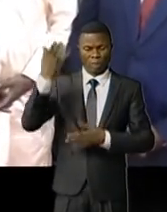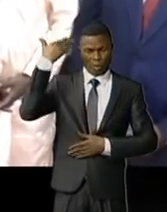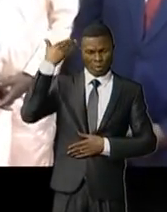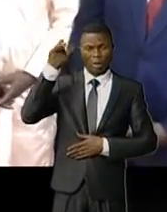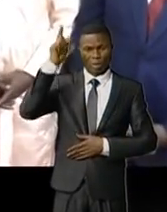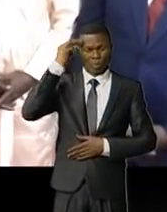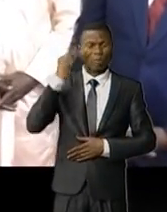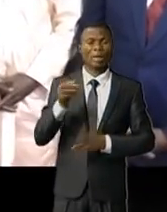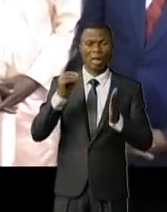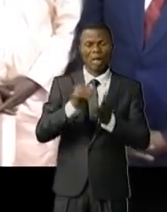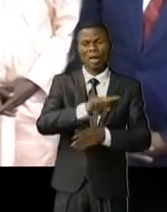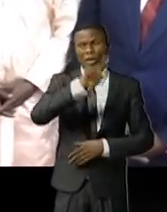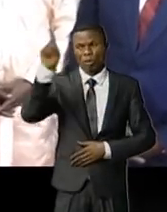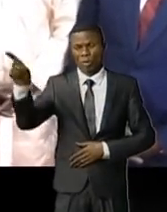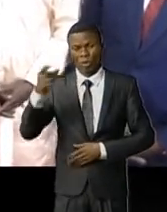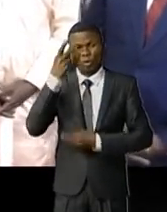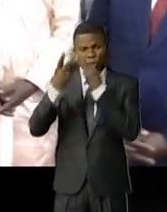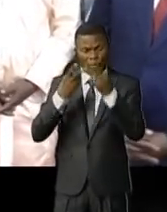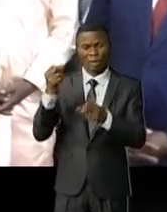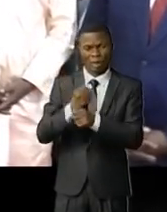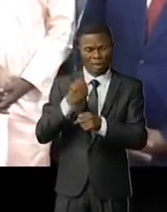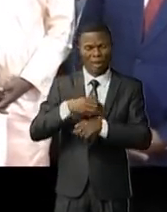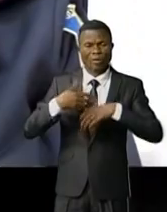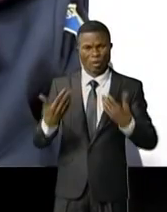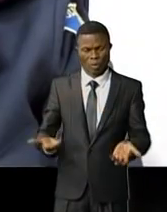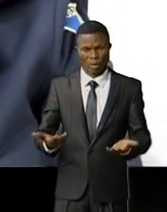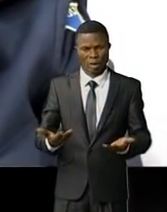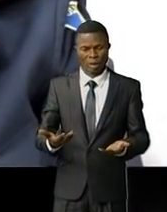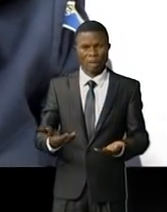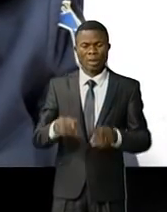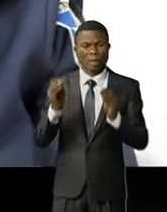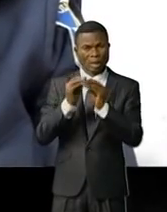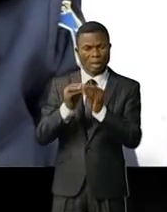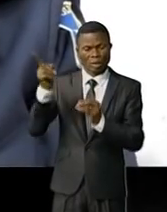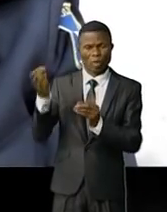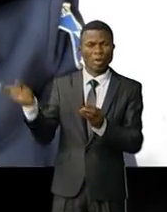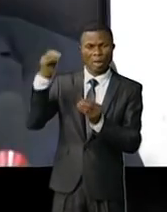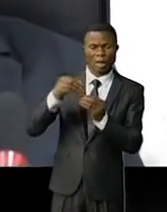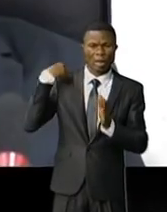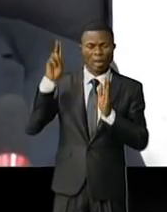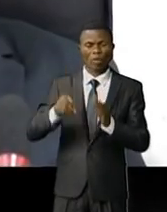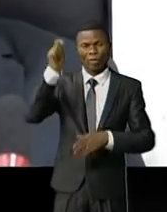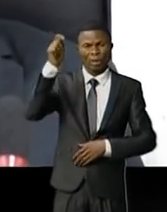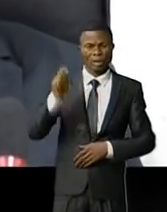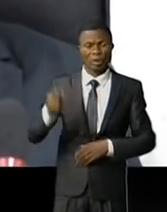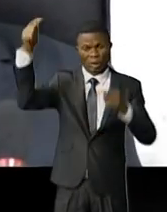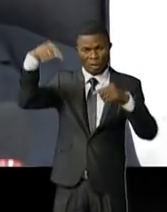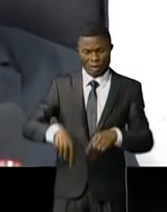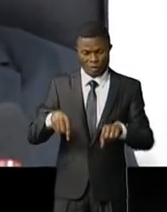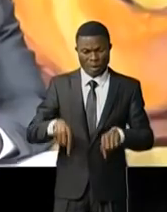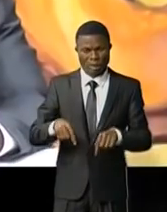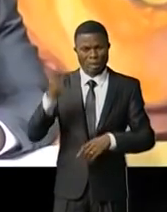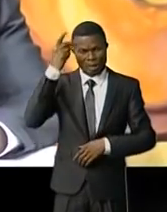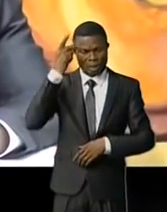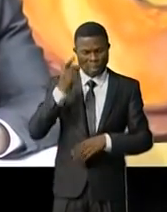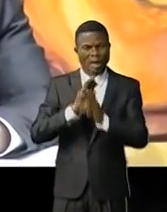ministre a séjourné là-bas pour une mission d'inspection pour voir comment cela se passait. À cette réunion, on a associé les gouverneurs militaires qui sont venus spécialement